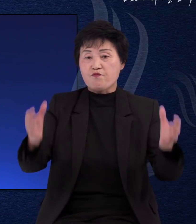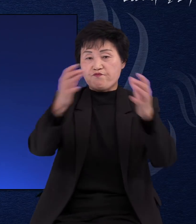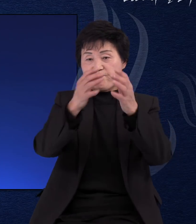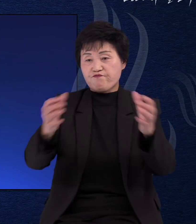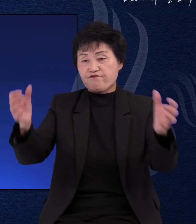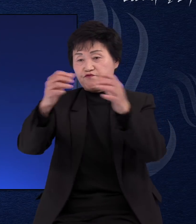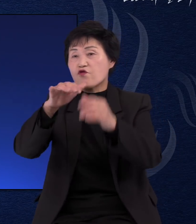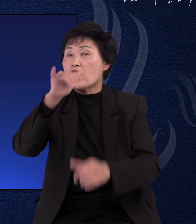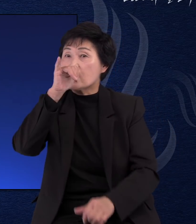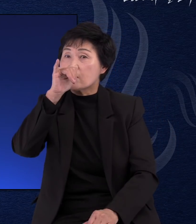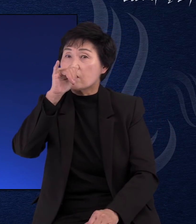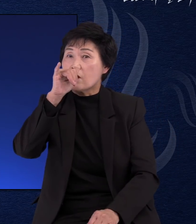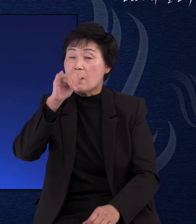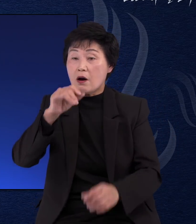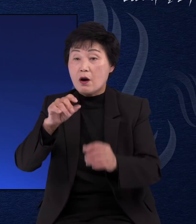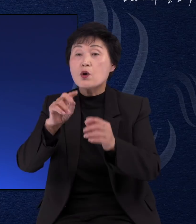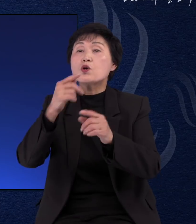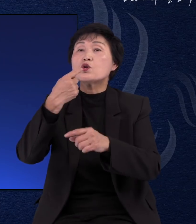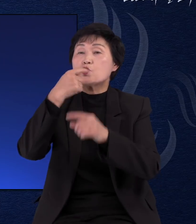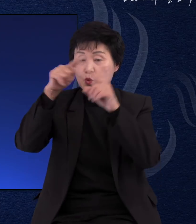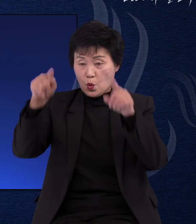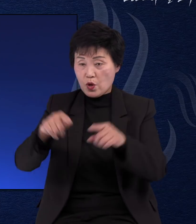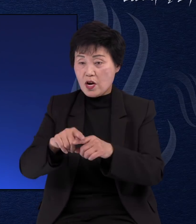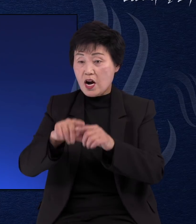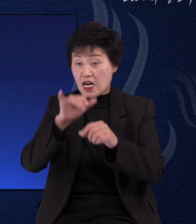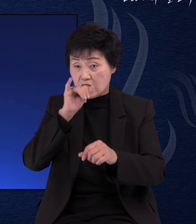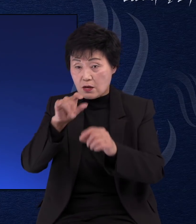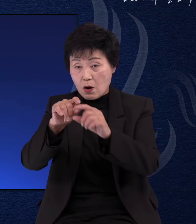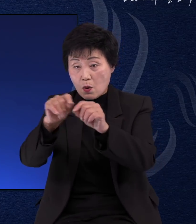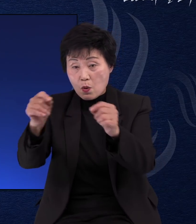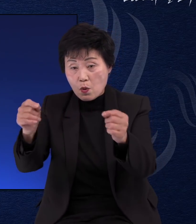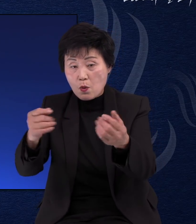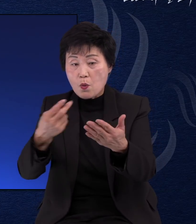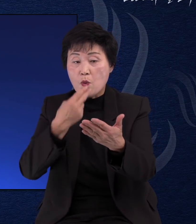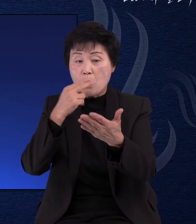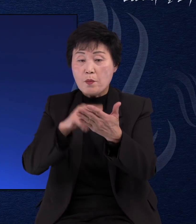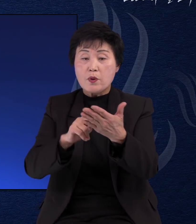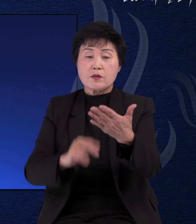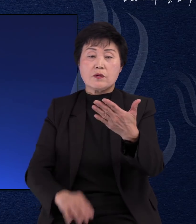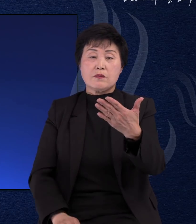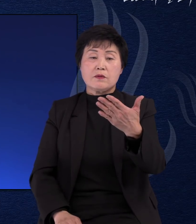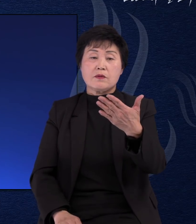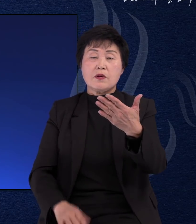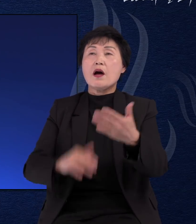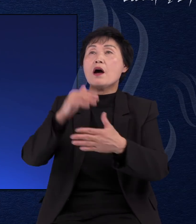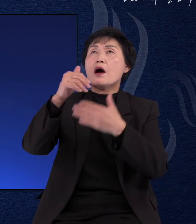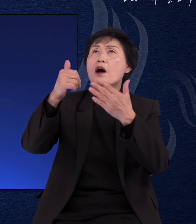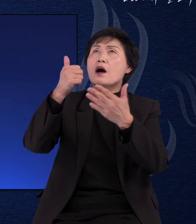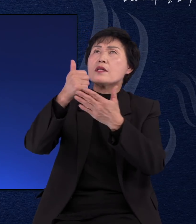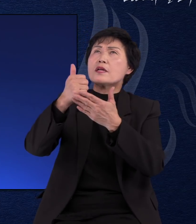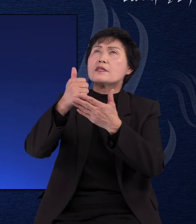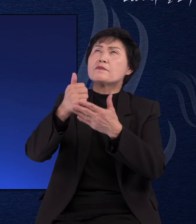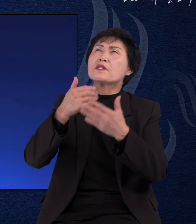하나님 앞에 아무것도 드릴 것 없어 깡통 주어 드립니다. 우리에게도 자체 성전을 주십시오.